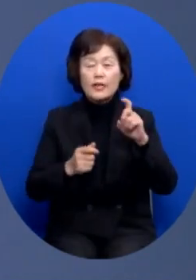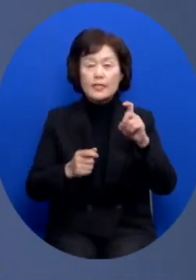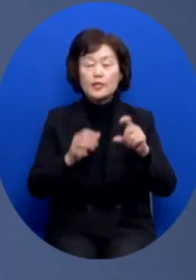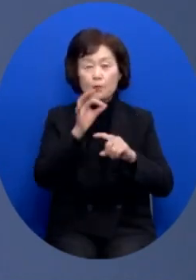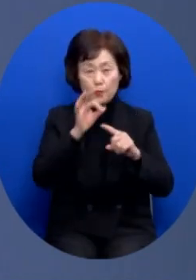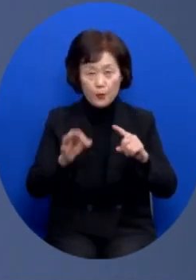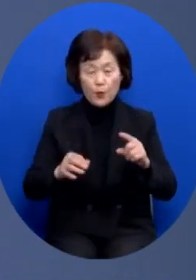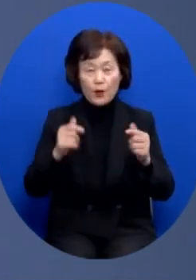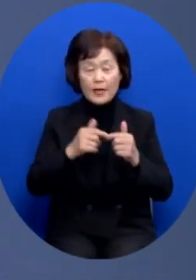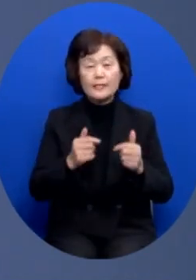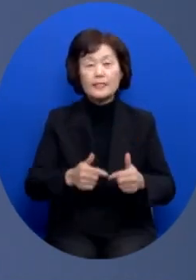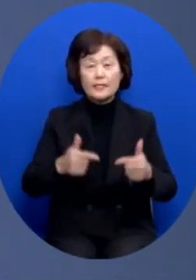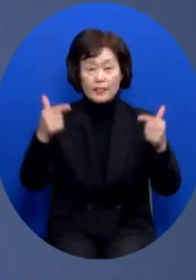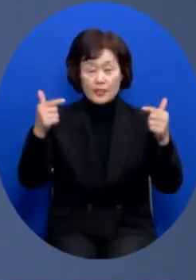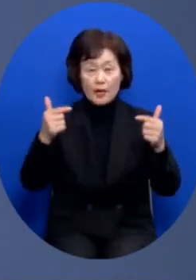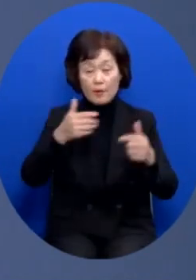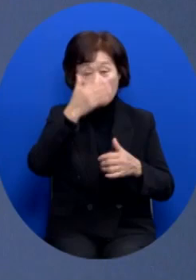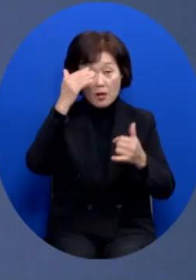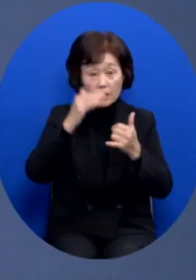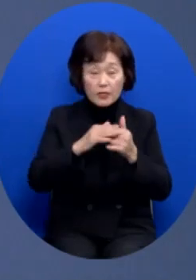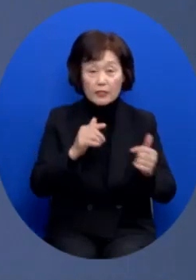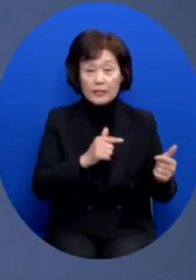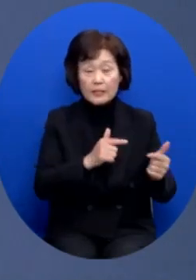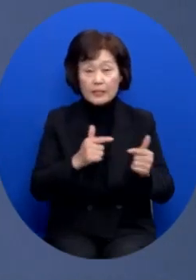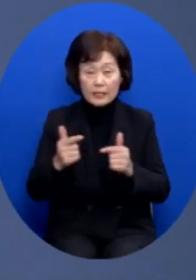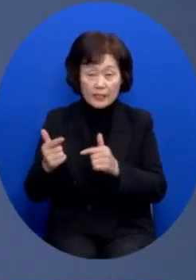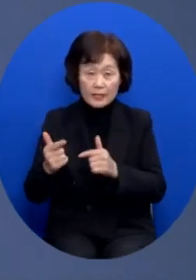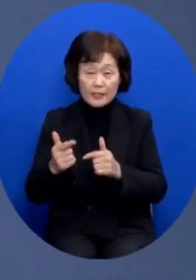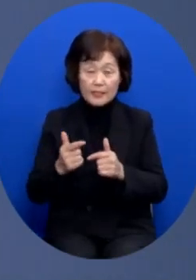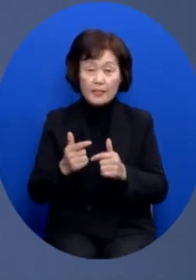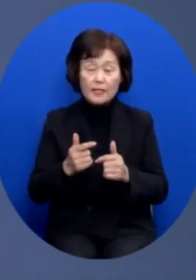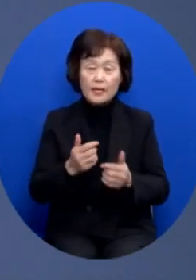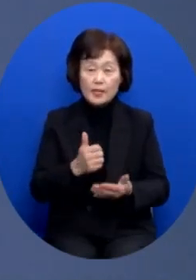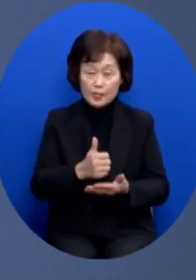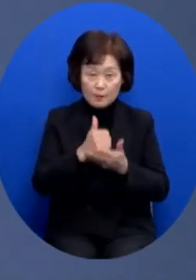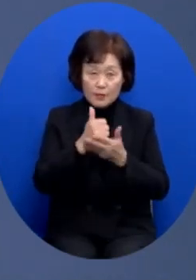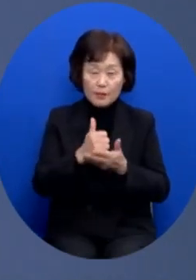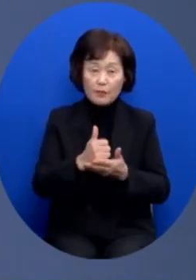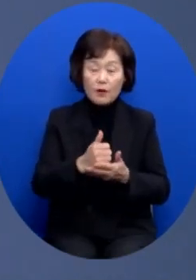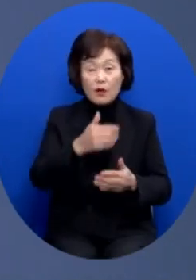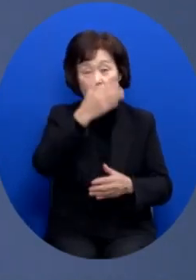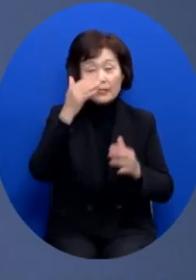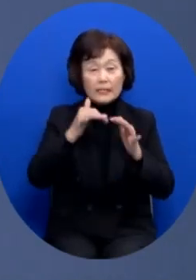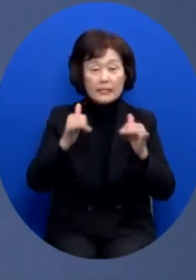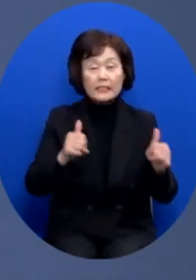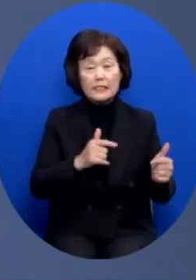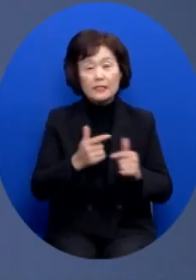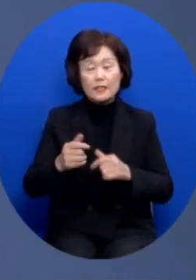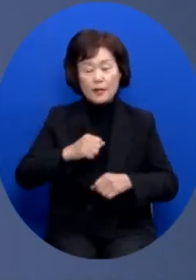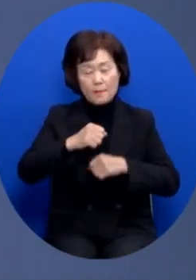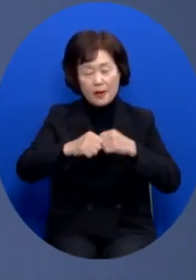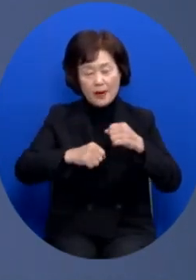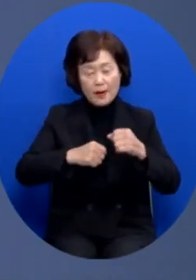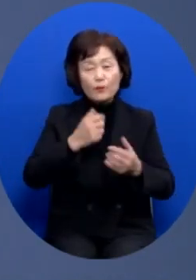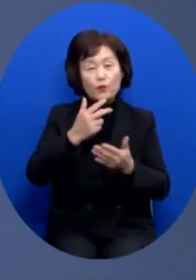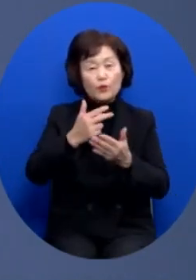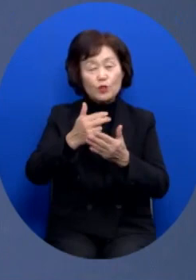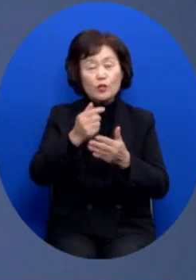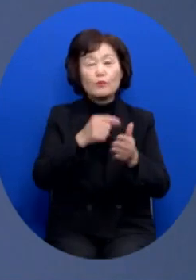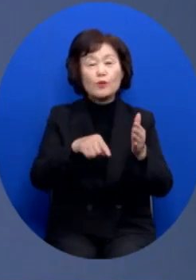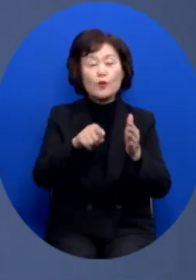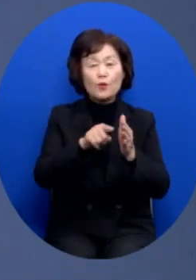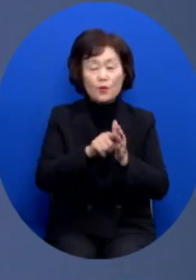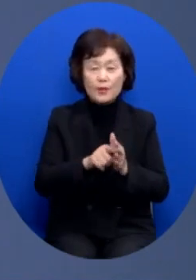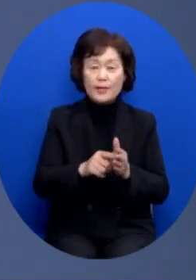세대인 청년세대를 세워가고 이들이 주를 위해서 마음껏 일할 수 있도록 그 역할을 잘 감당할